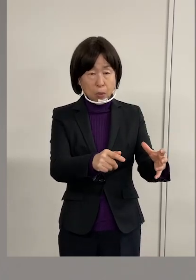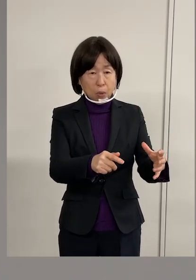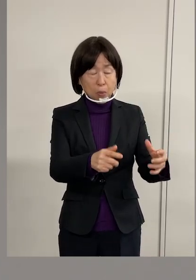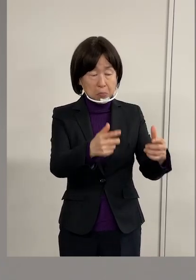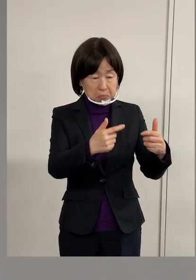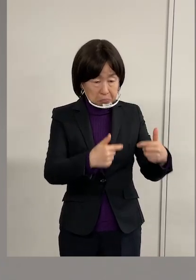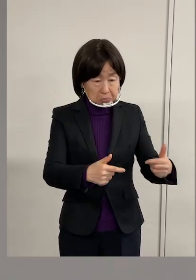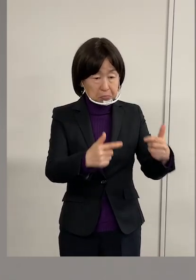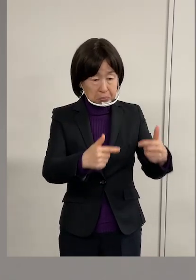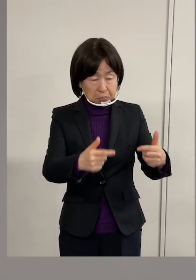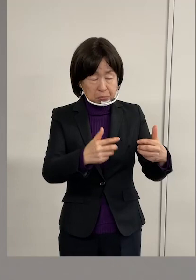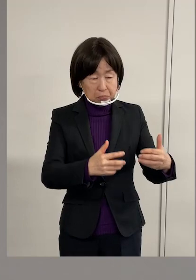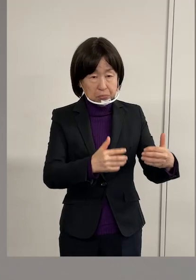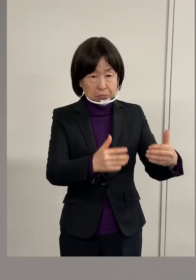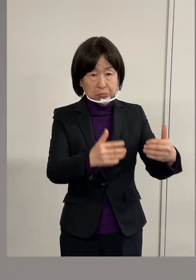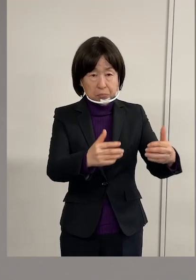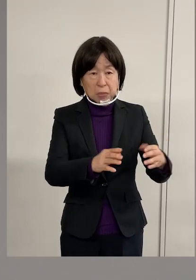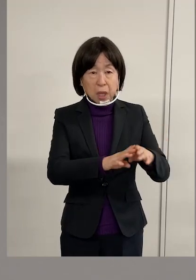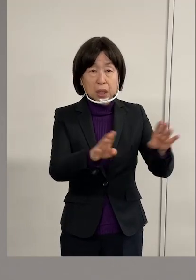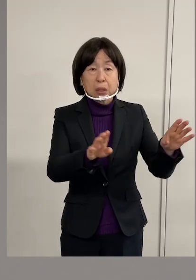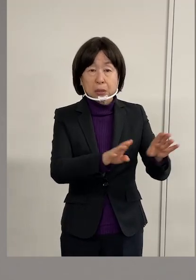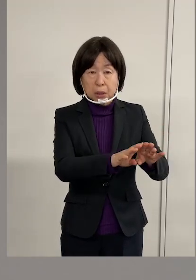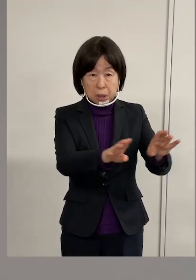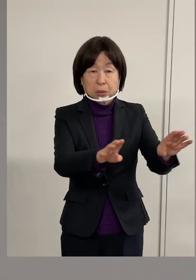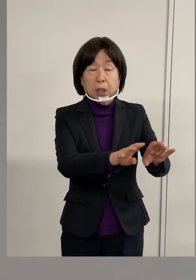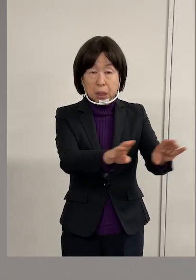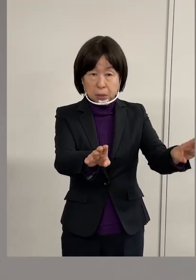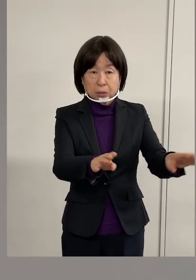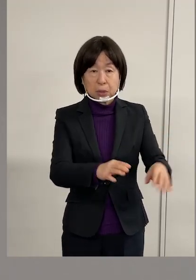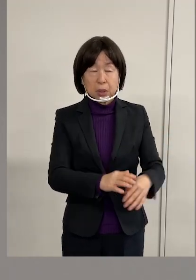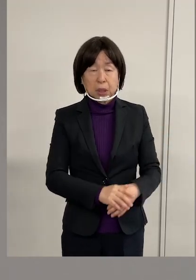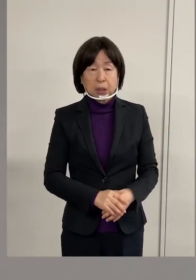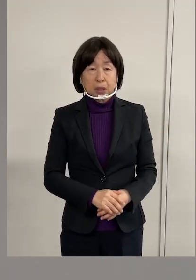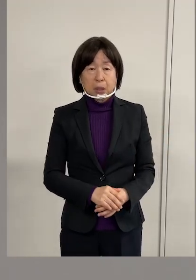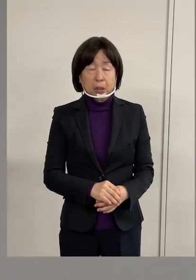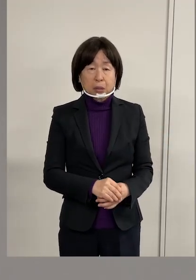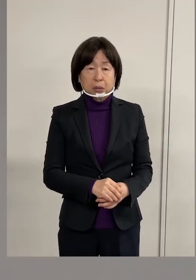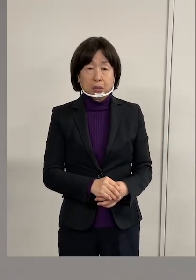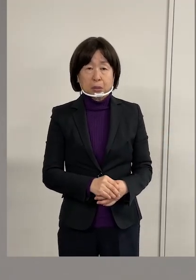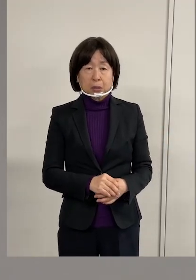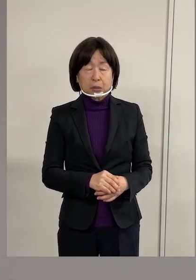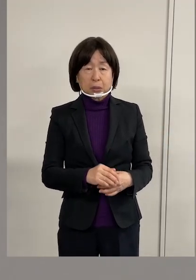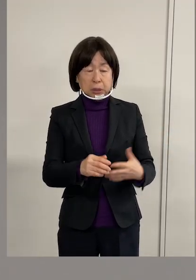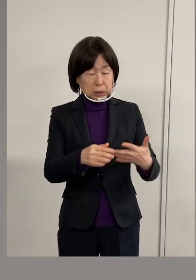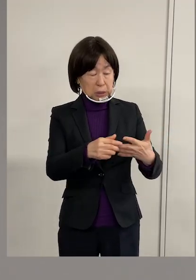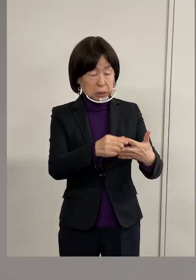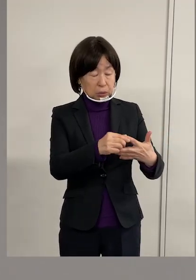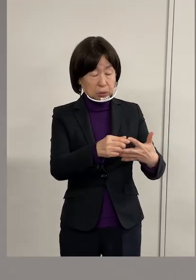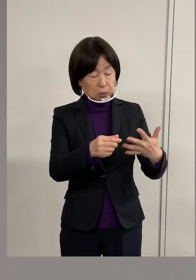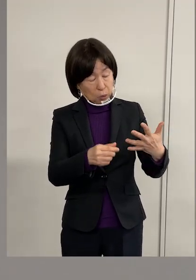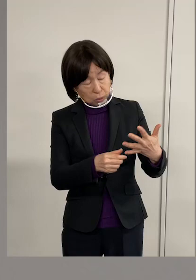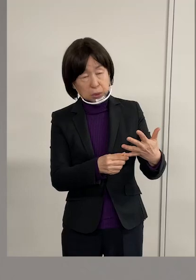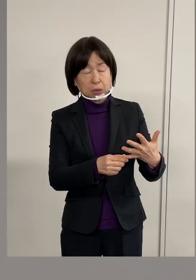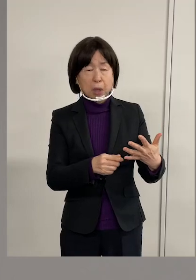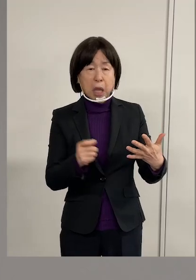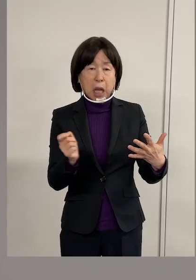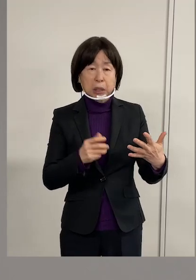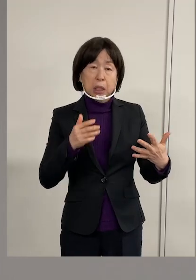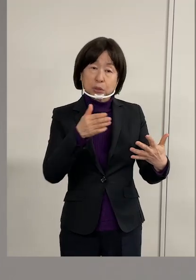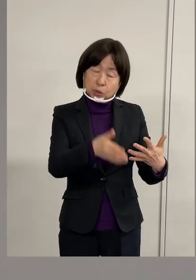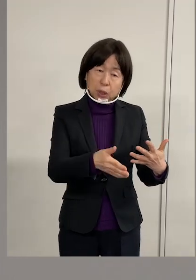しております。賛否両論ありますし、まだちょっと早すぎるのではないかという意見も含めて、様